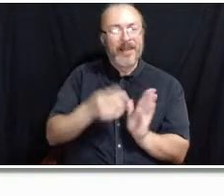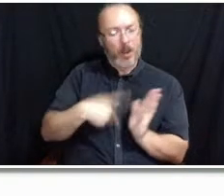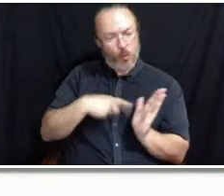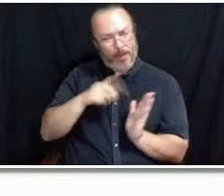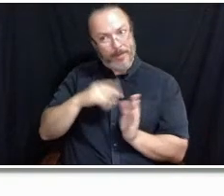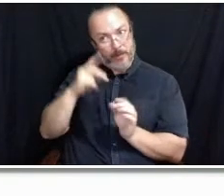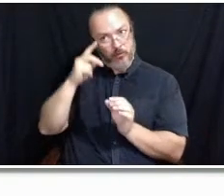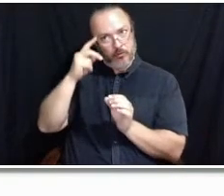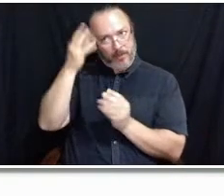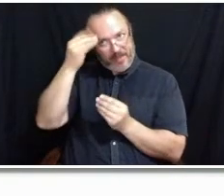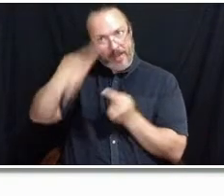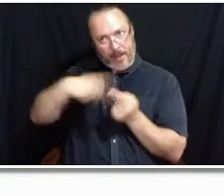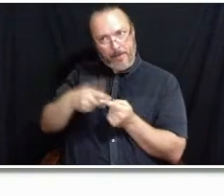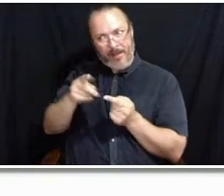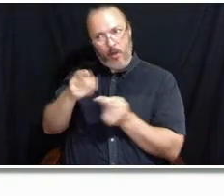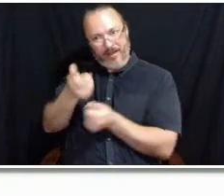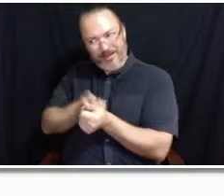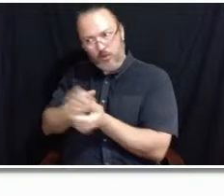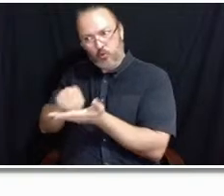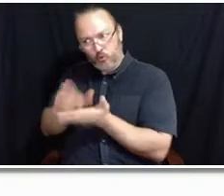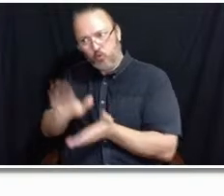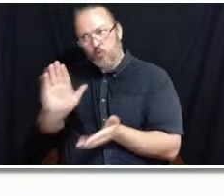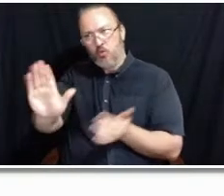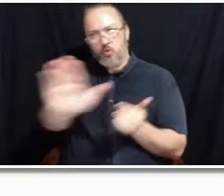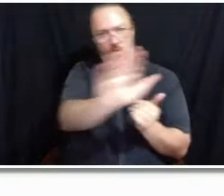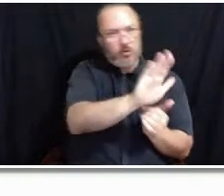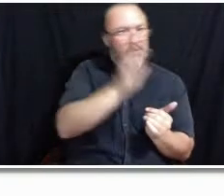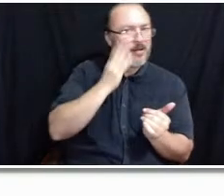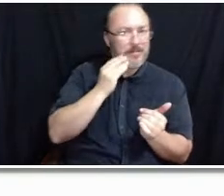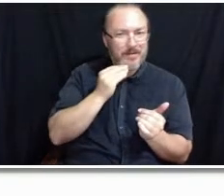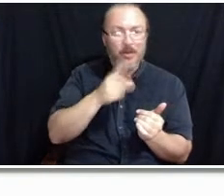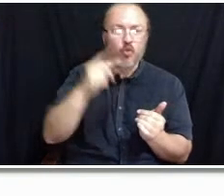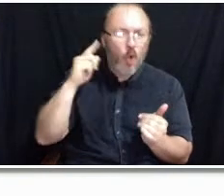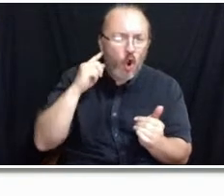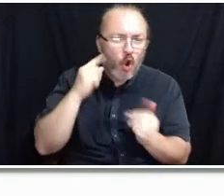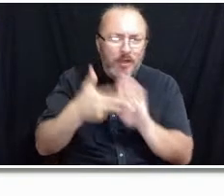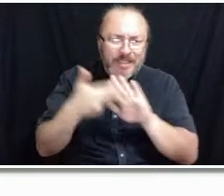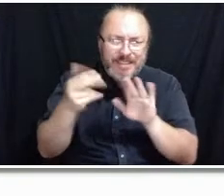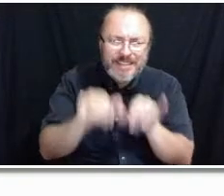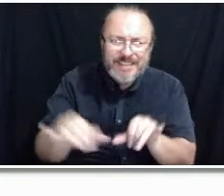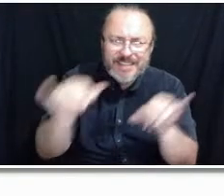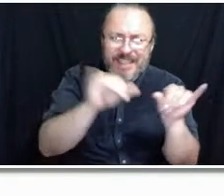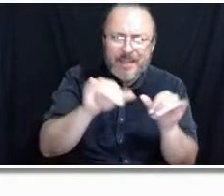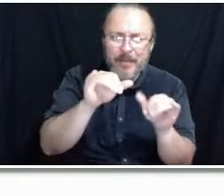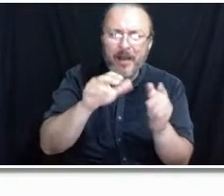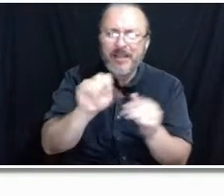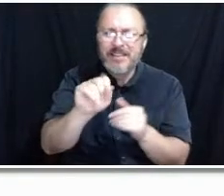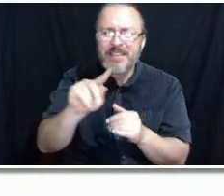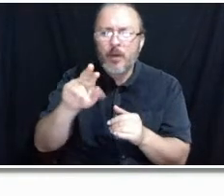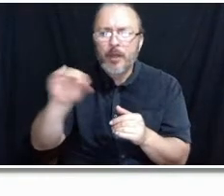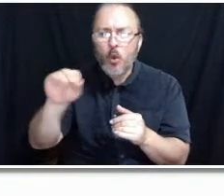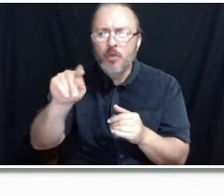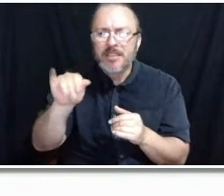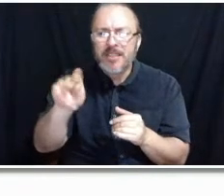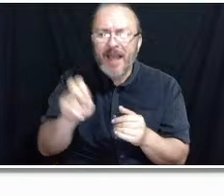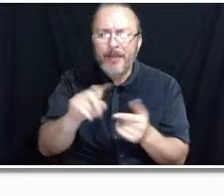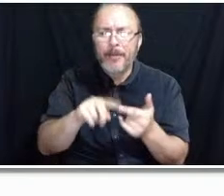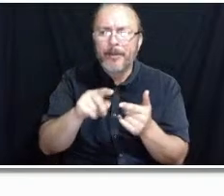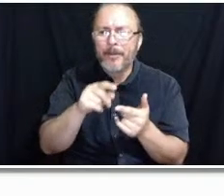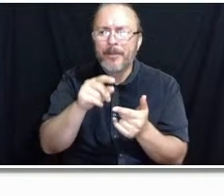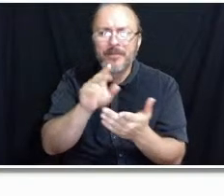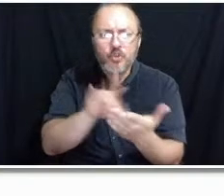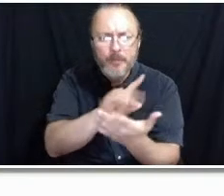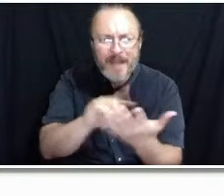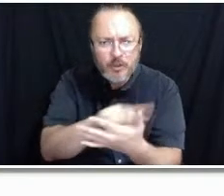quelle est l'expérience et le bien-être des élèves. On a parlé de stigmatisation, stéréotypes, discrimination, comme Madame Gianni l'a dit.